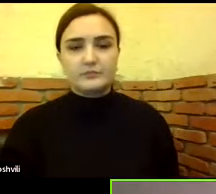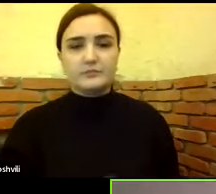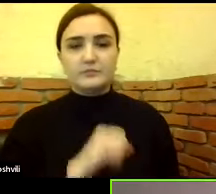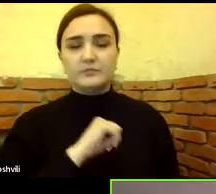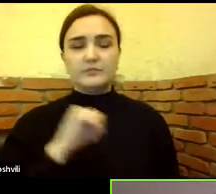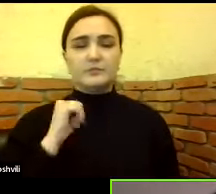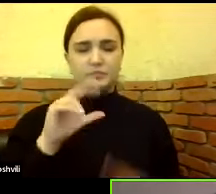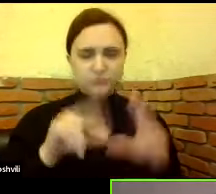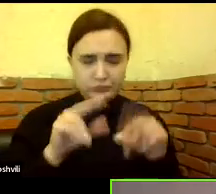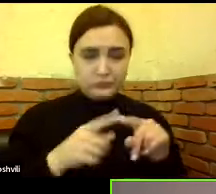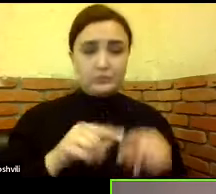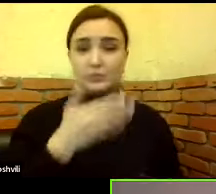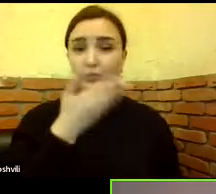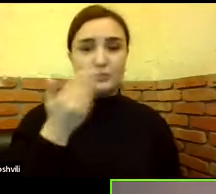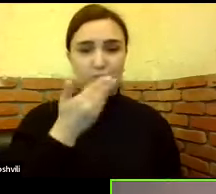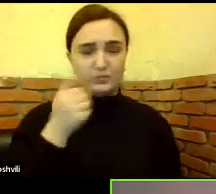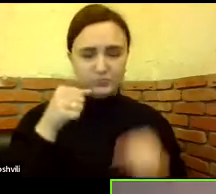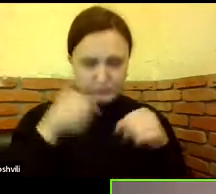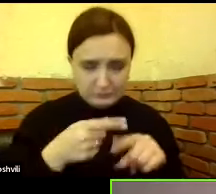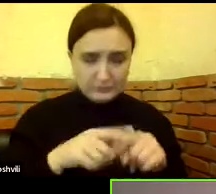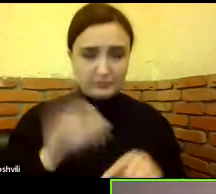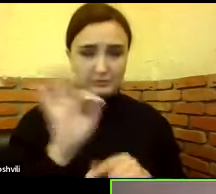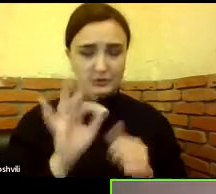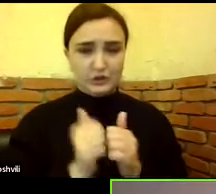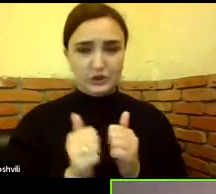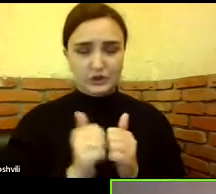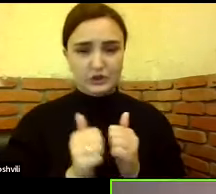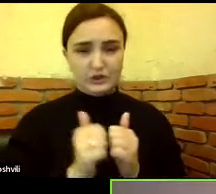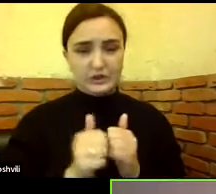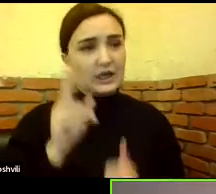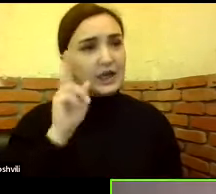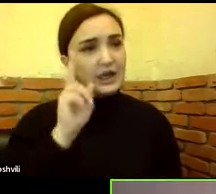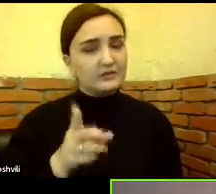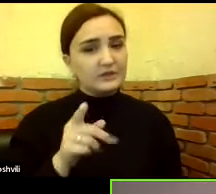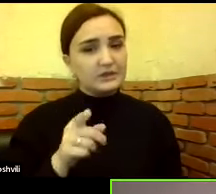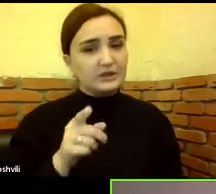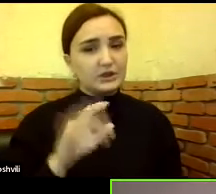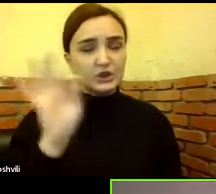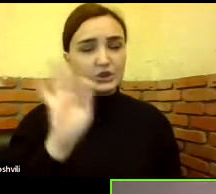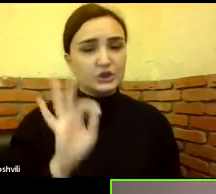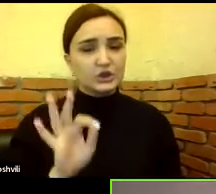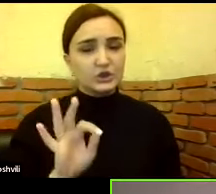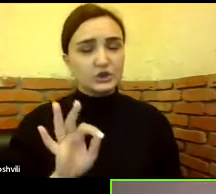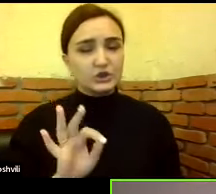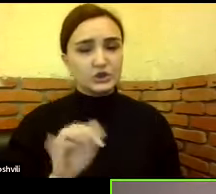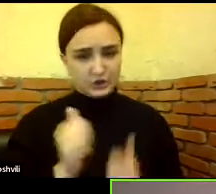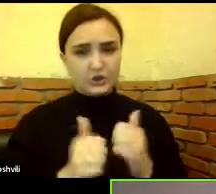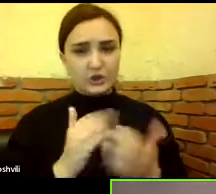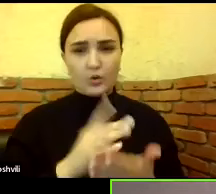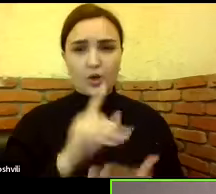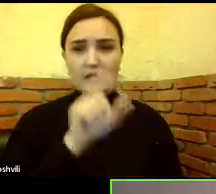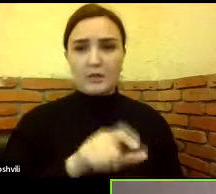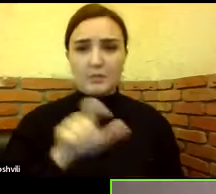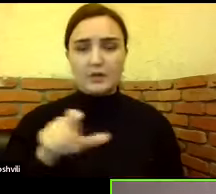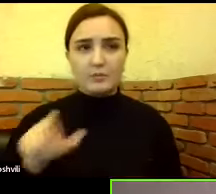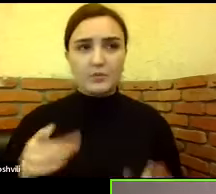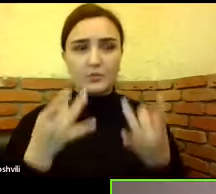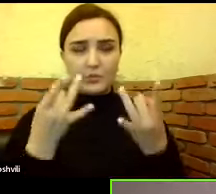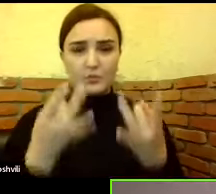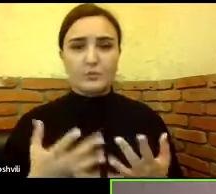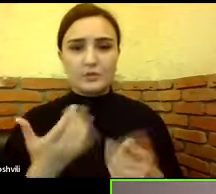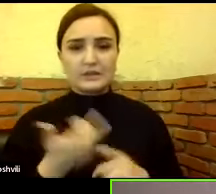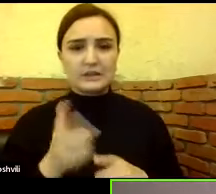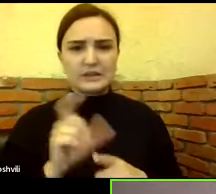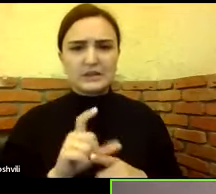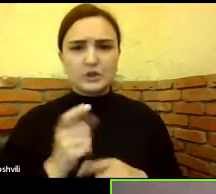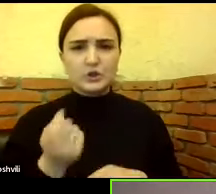ფაქტობრივად არც აქვს შეხება რა ხშირად. არ ვიცი, ხშირია ხოლმე ეს, რომ აი ადამიანები უბრალოდ ძალიან ცოტა